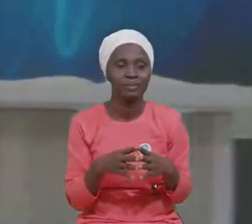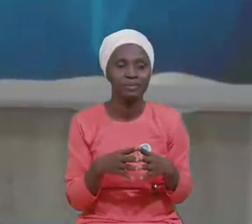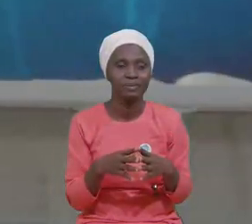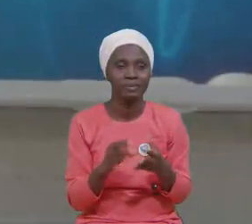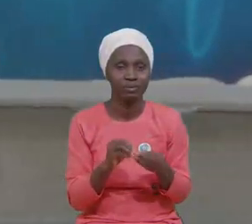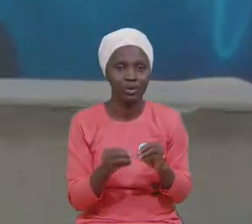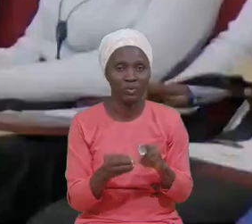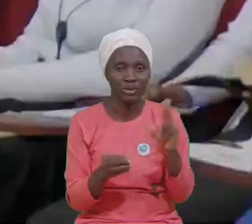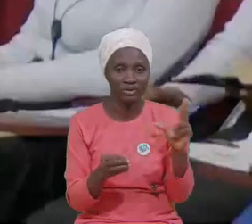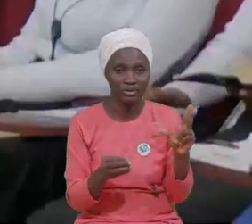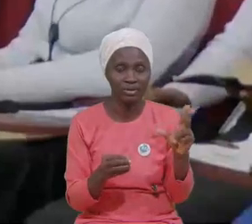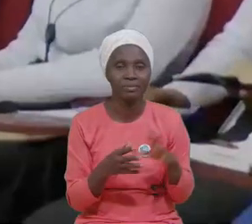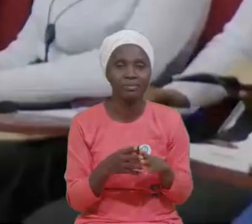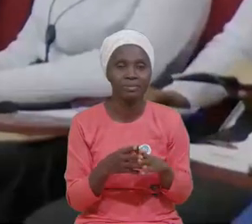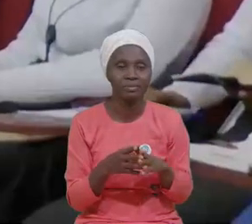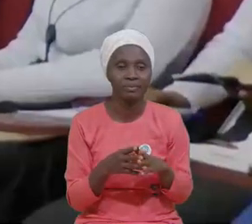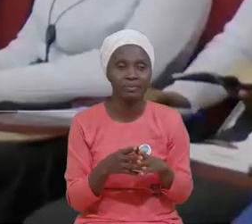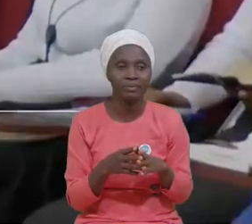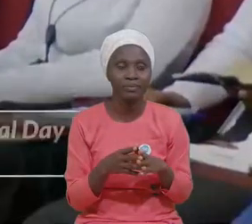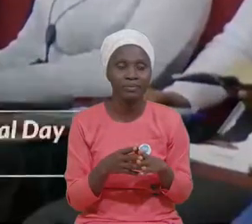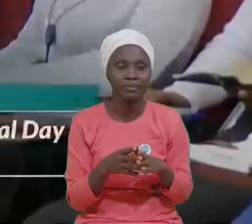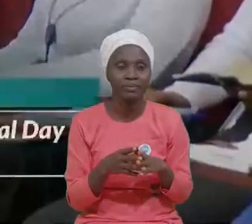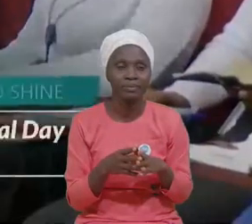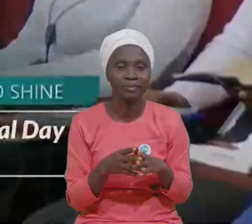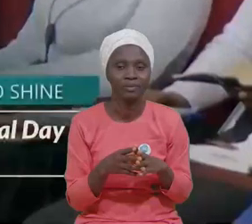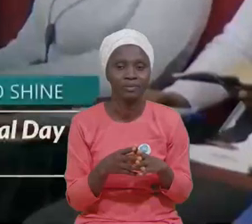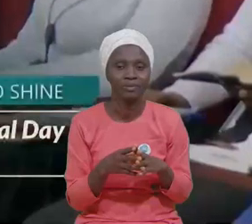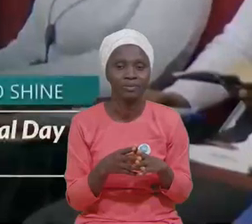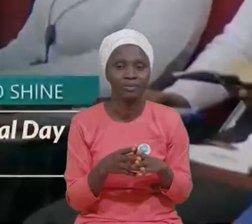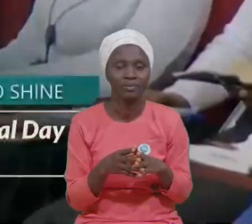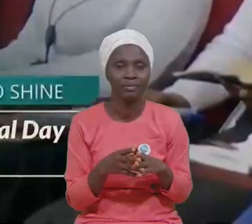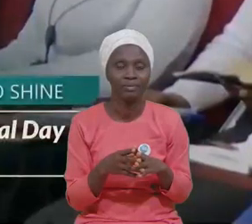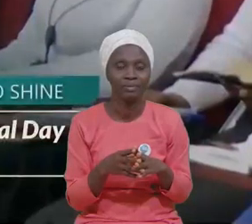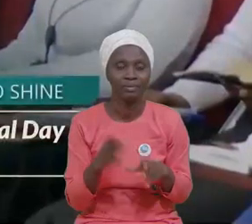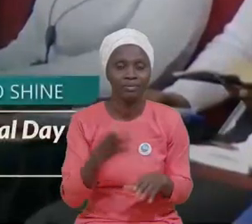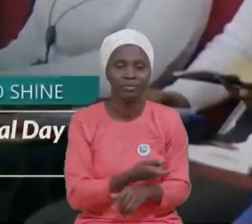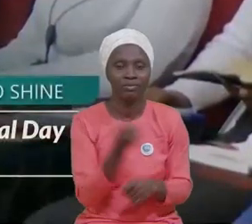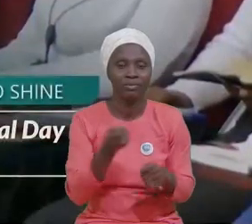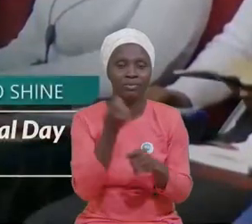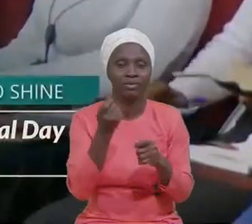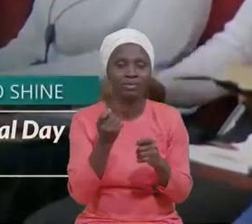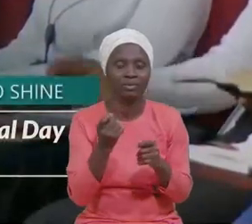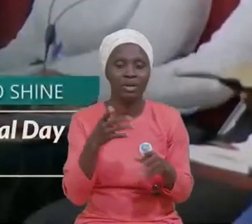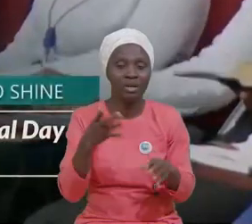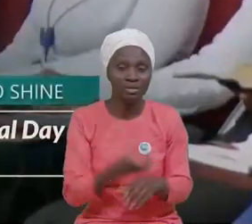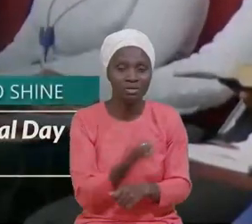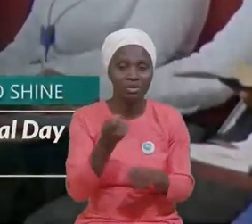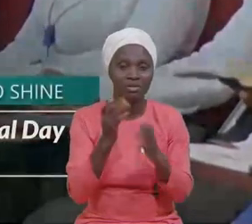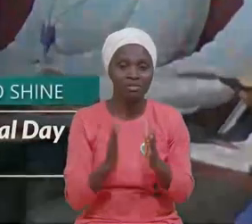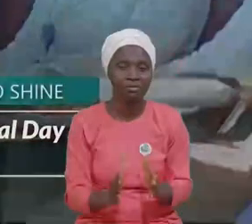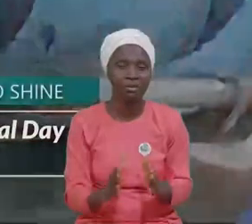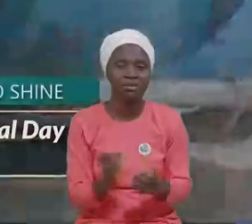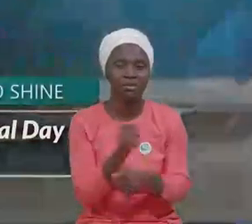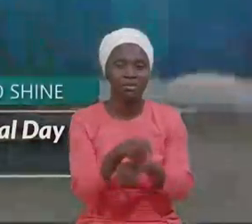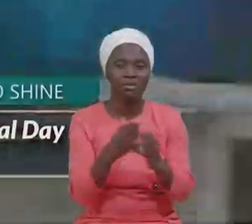Troisième élément maintenant, les vainqueurs triomphants qui brillent jusqu'au jour éternel.